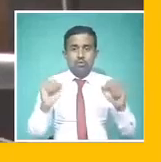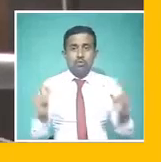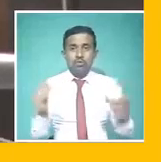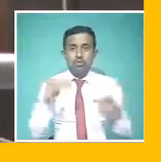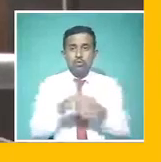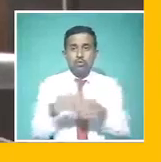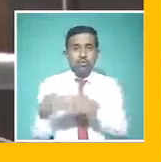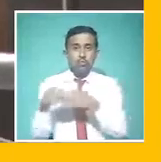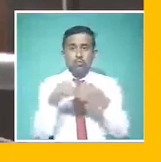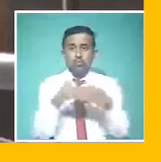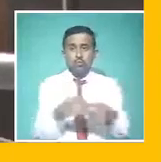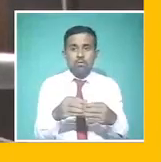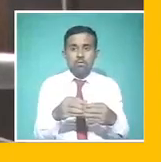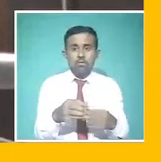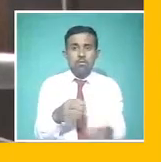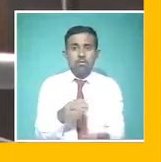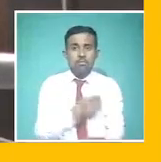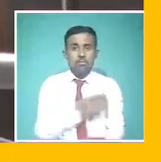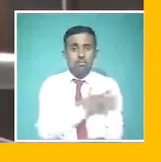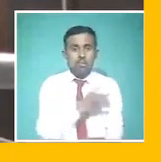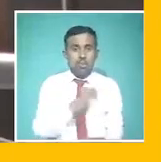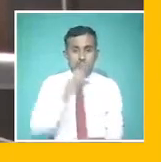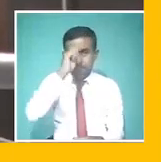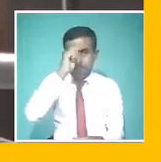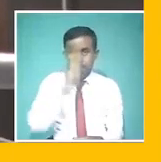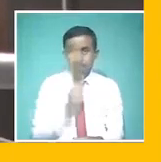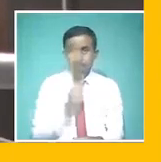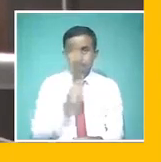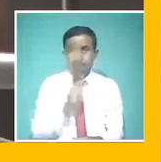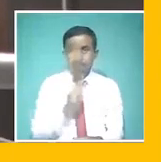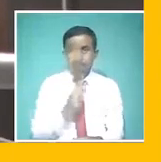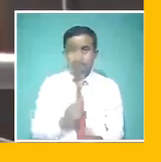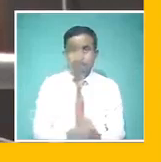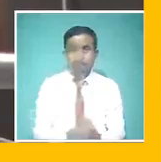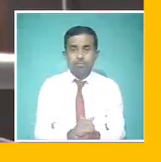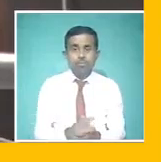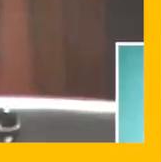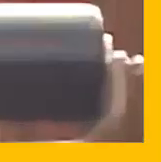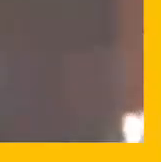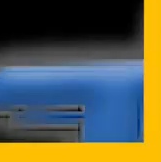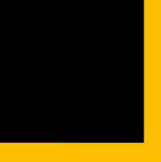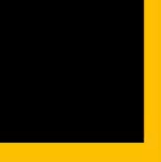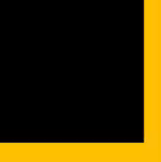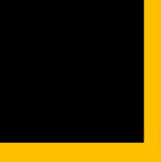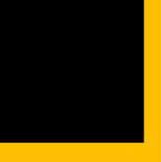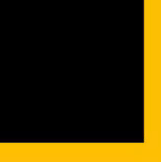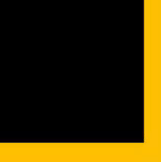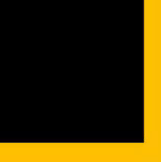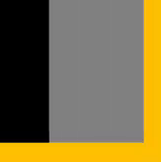යොදවපු මුදල රුපියල් මිලියන 42කට අධිකයි කියලා තමයි කියවුනේ.